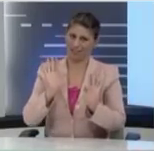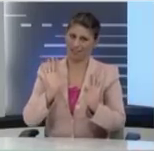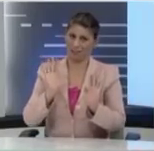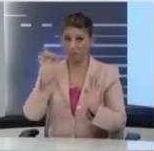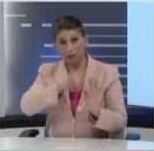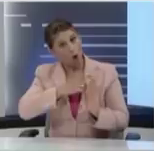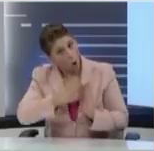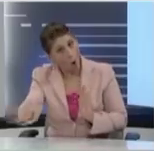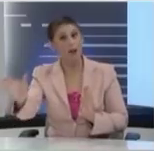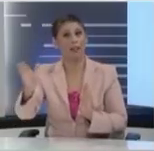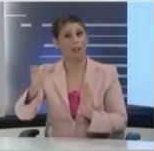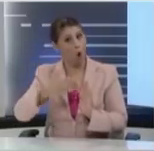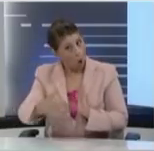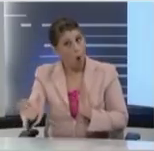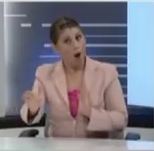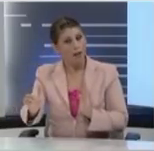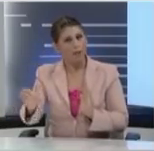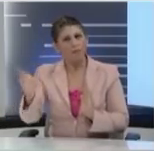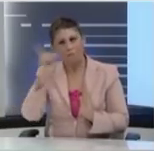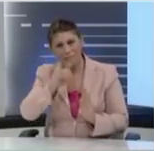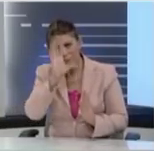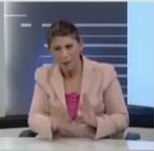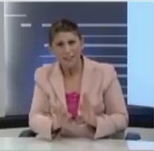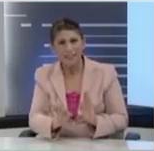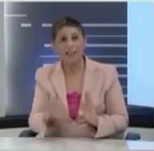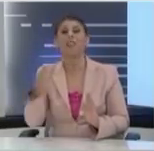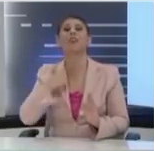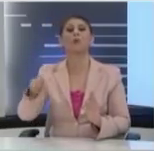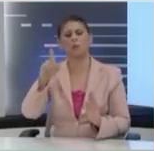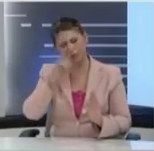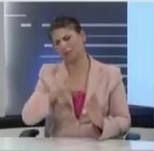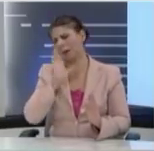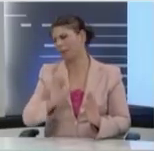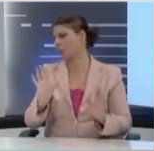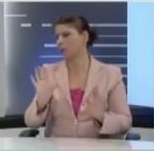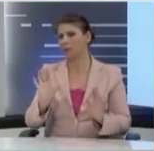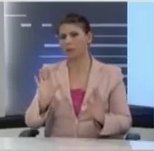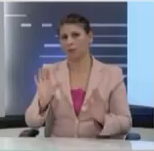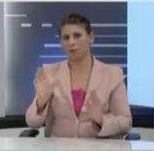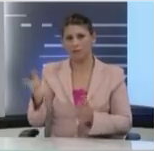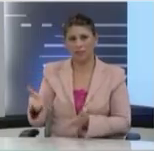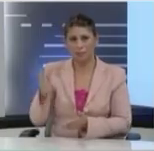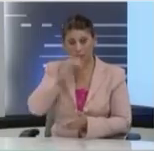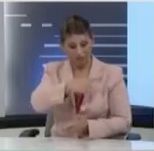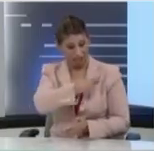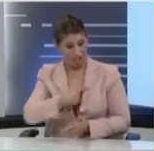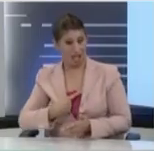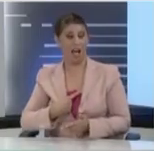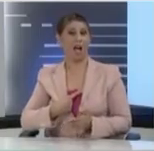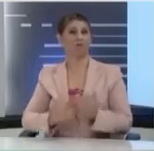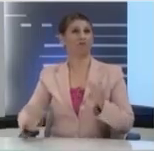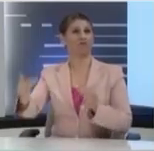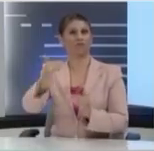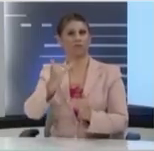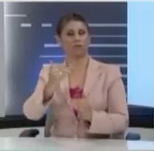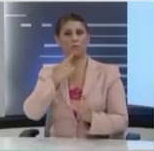Ψεύτες όλοι λοιπόν. Ψεύτρα και η πραγματικότητα όταν δεν σας αρέσει, Ψεύτες και Ευρωπαίοι ηγέτες που στη Σύνοδο Κορυφής μας